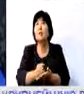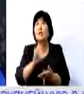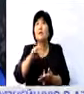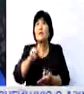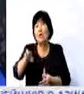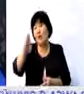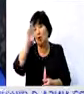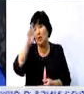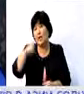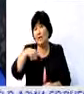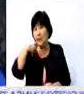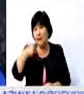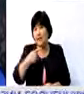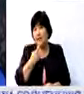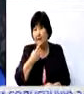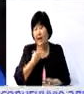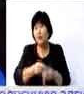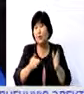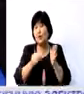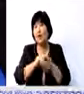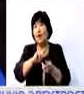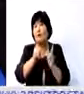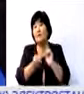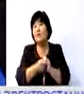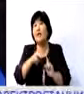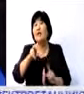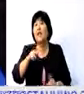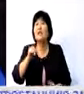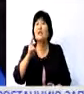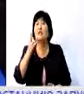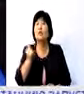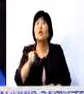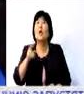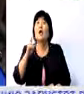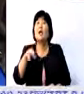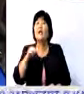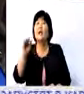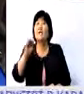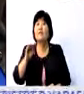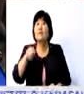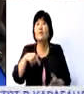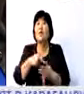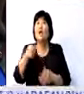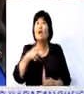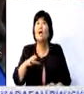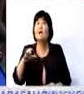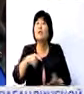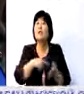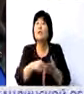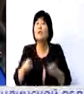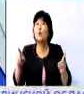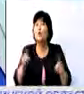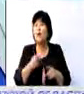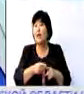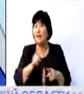государственного языка был затронут и вопрос перехода на латиницу кандидат филологических наук кальдер старшего подчеркнула что